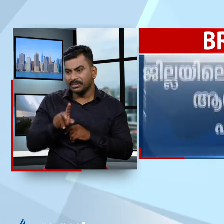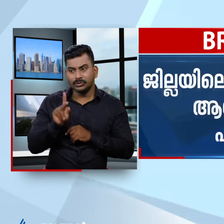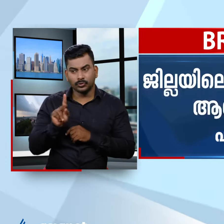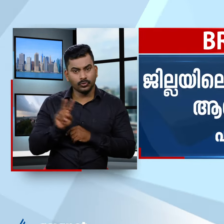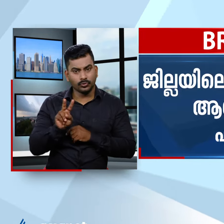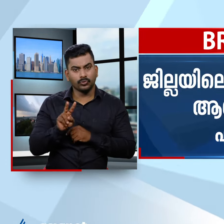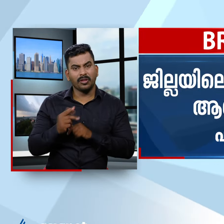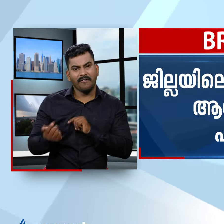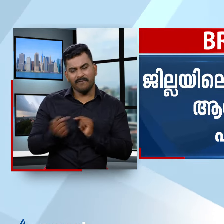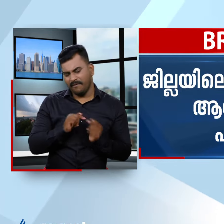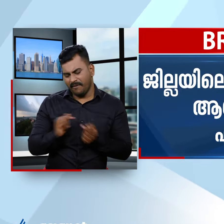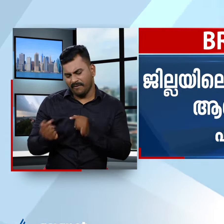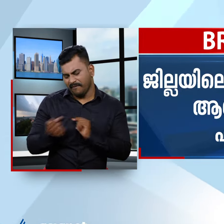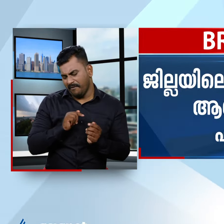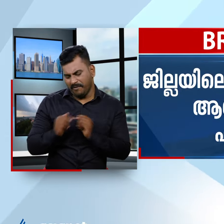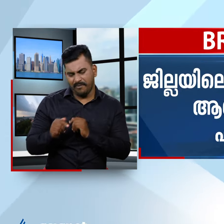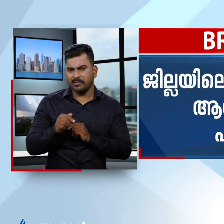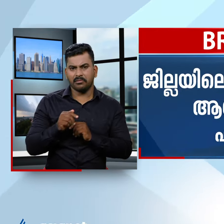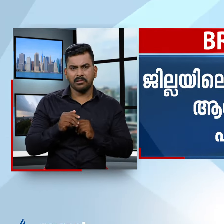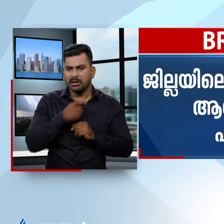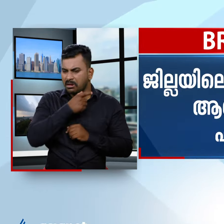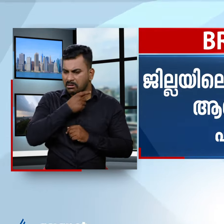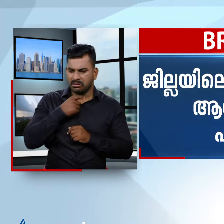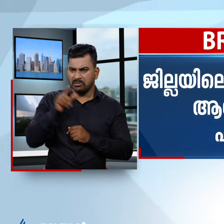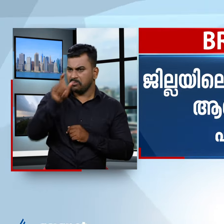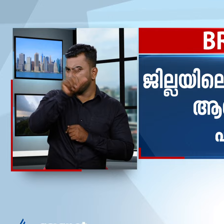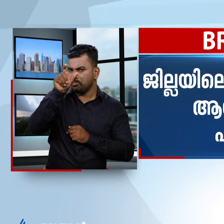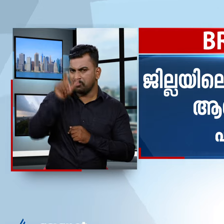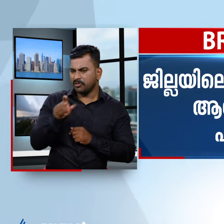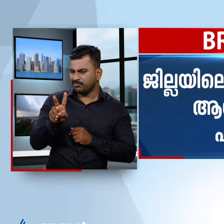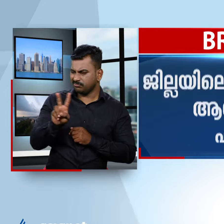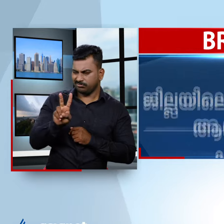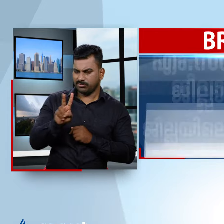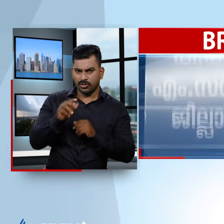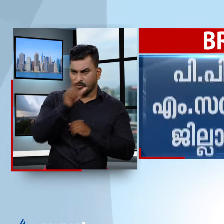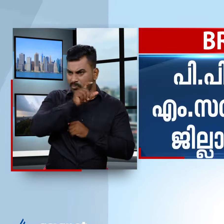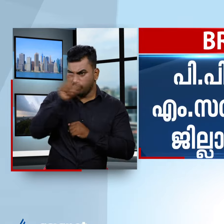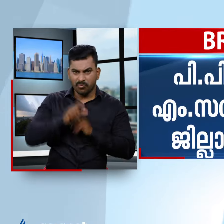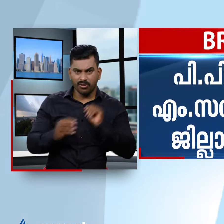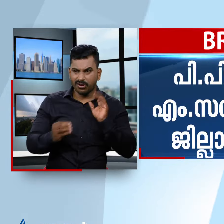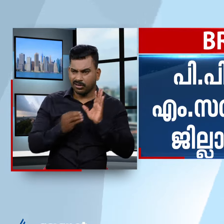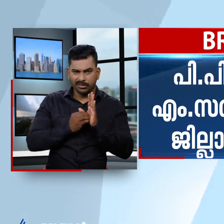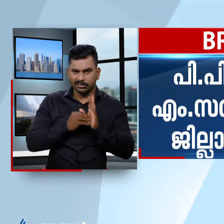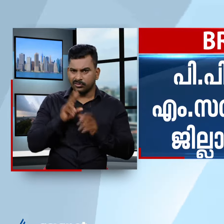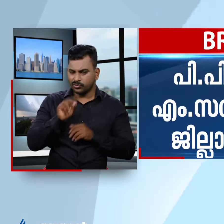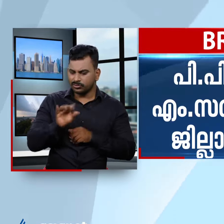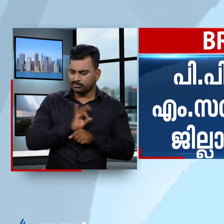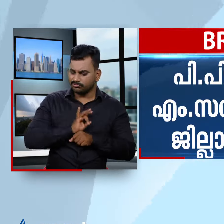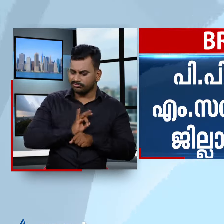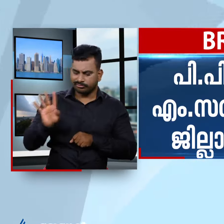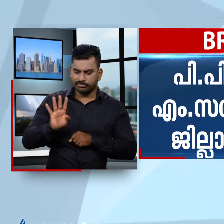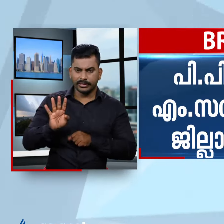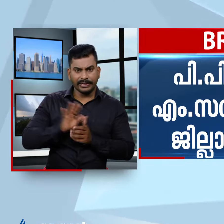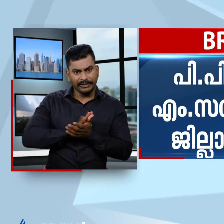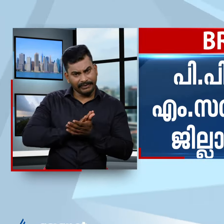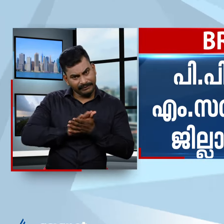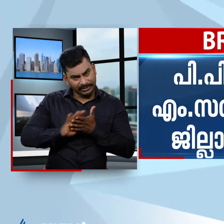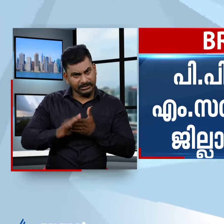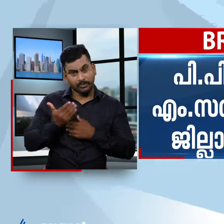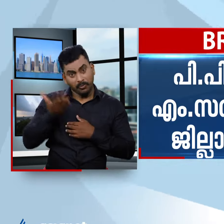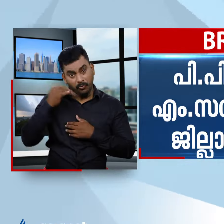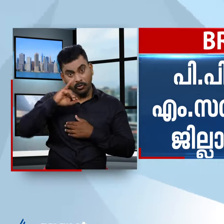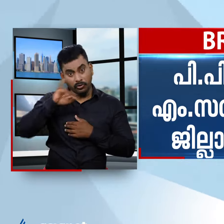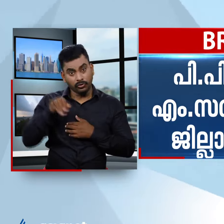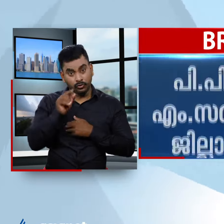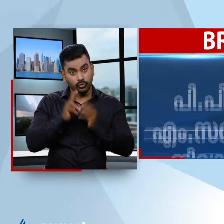കാലത്ത് 4 ഏരിയ കമ്മിറ്റികൾ കേന്ദ്രീകരിച്ച് ആലപ്പുഴ, ഹരിപ്പാട്, അമ്പലപ്പുഴ, തകഴി ഏരിയ കമ്മിറ്റികൾ കേന്ദ്രീകരിച്ച് രൂക്ഷമായി വിഭാഗീയത നടന്നു.